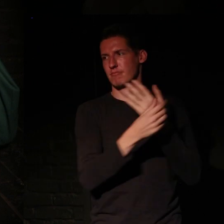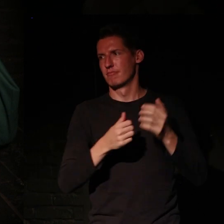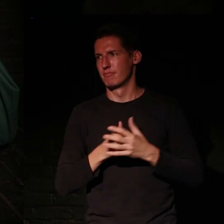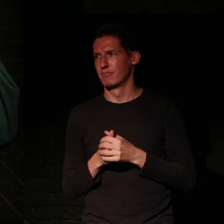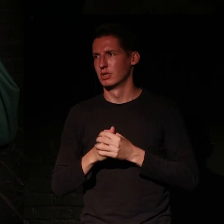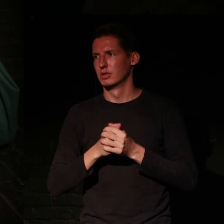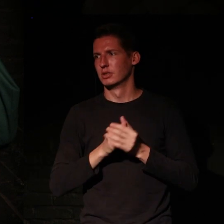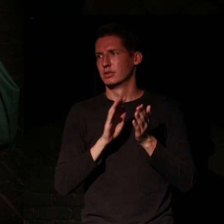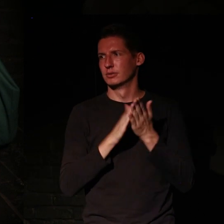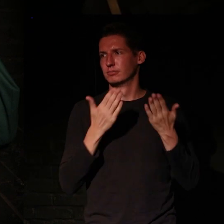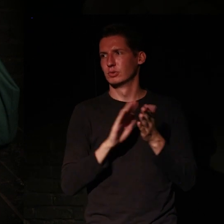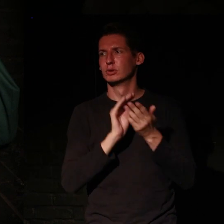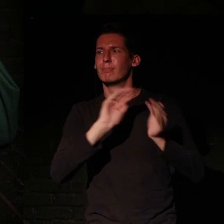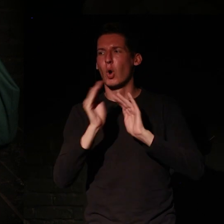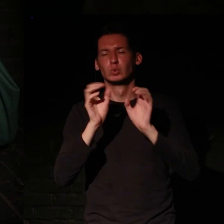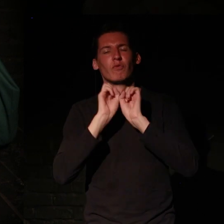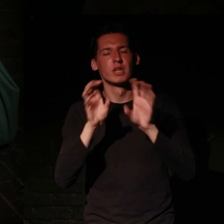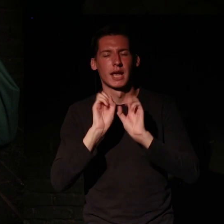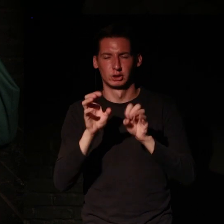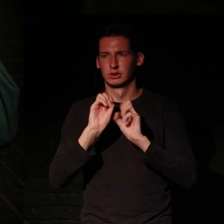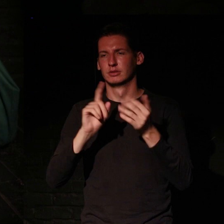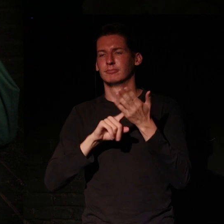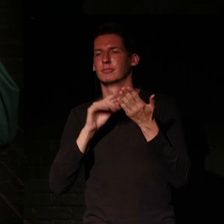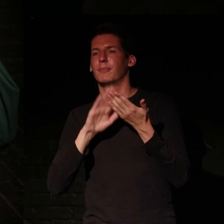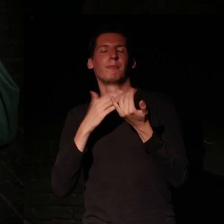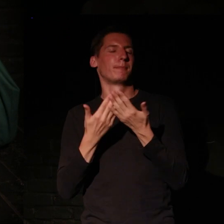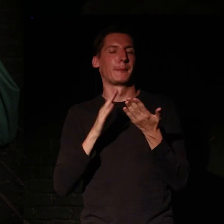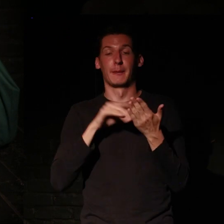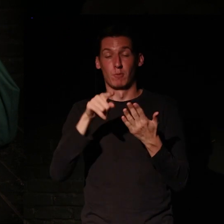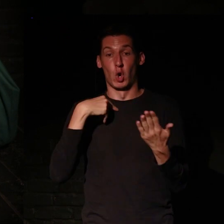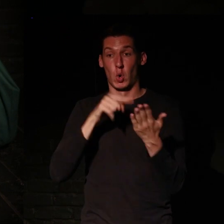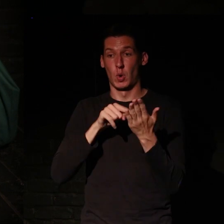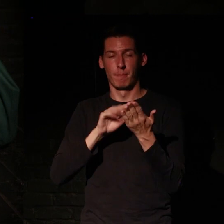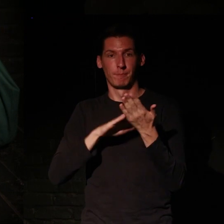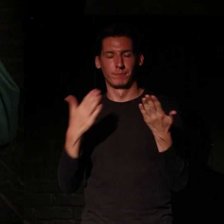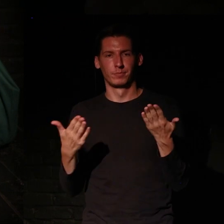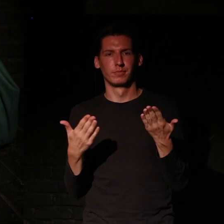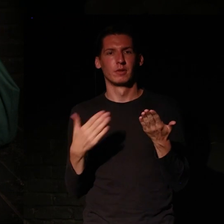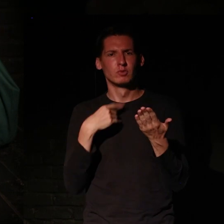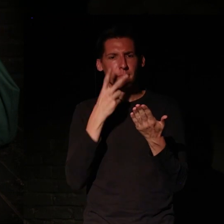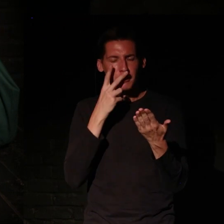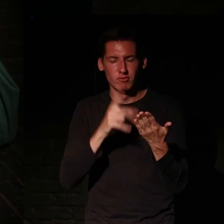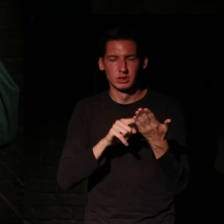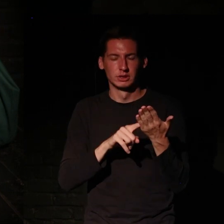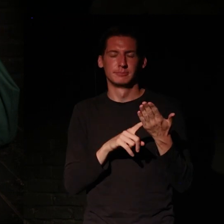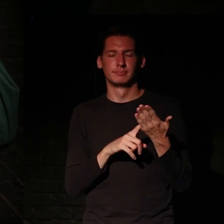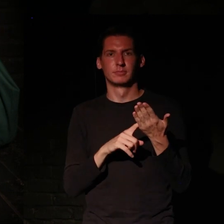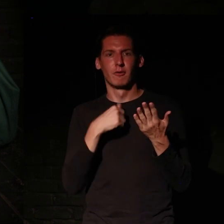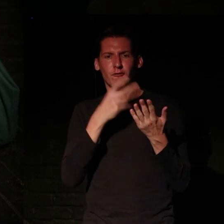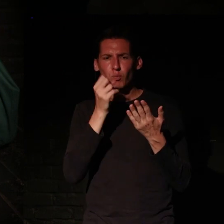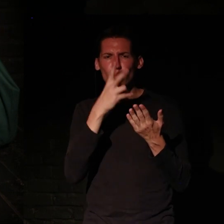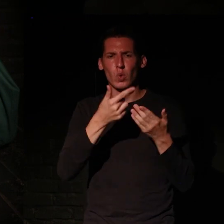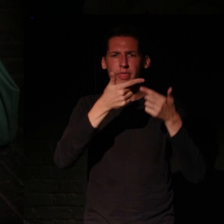zależności od tego, jaką hermeneutykę przyjmiemy, tak będziemy no tak będziemy postrzegać ten